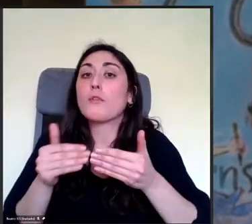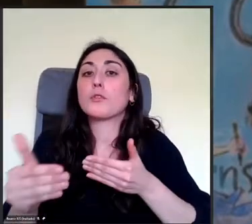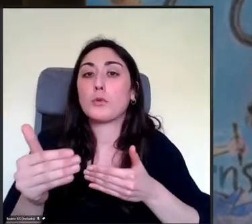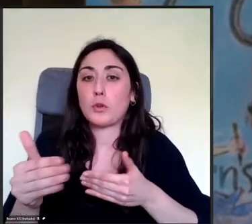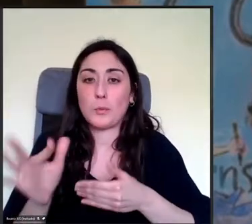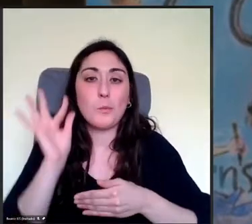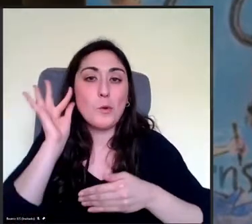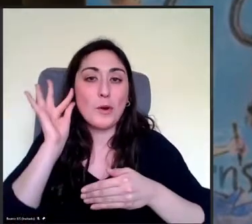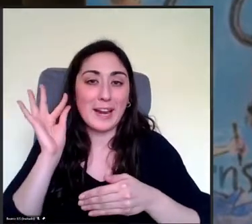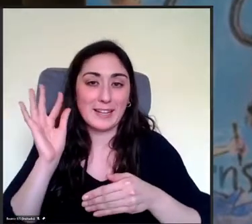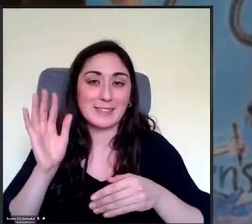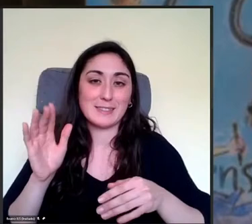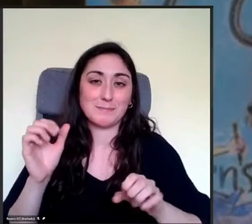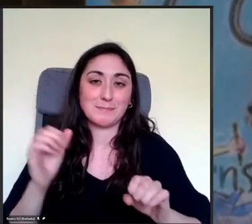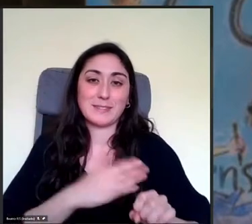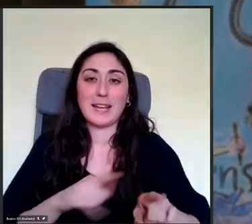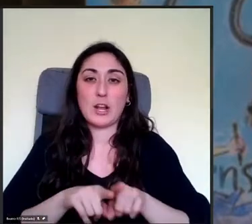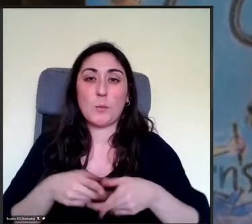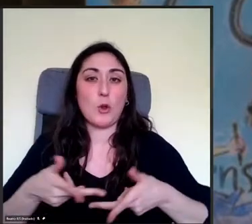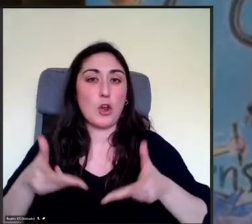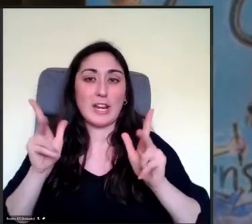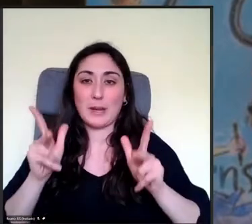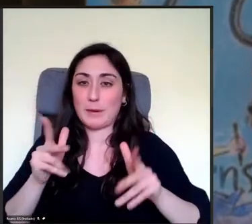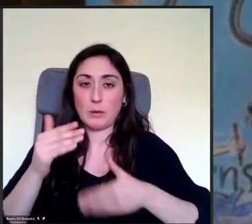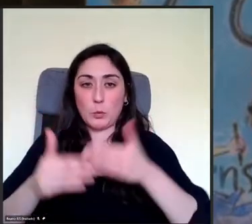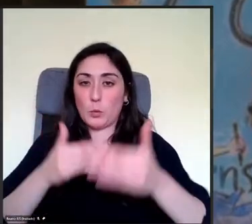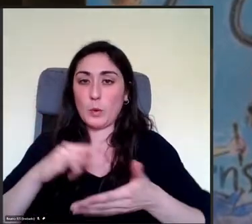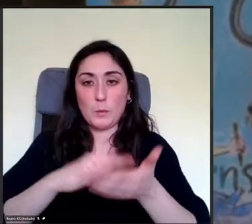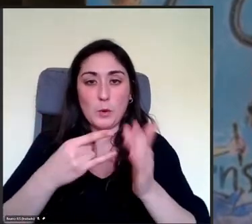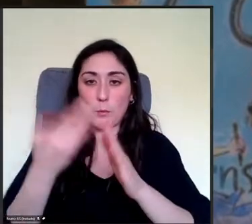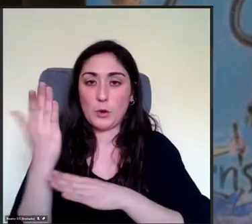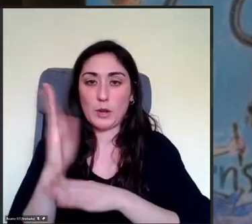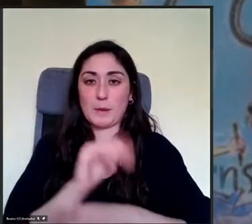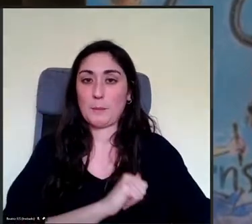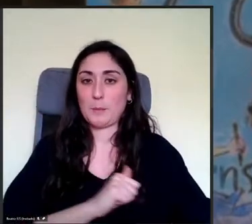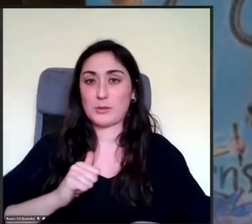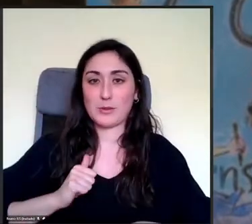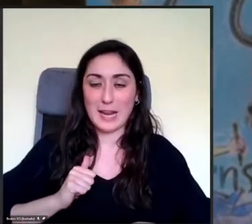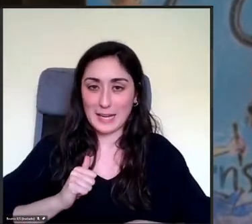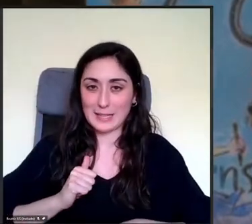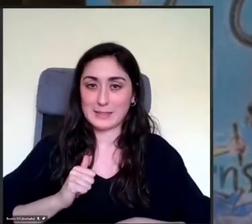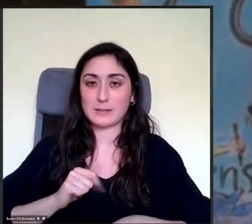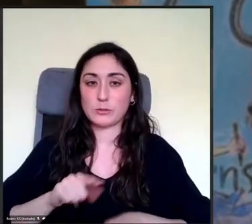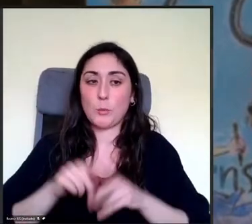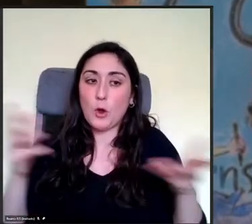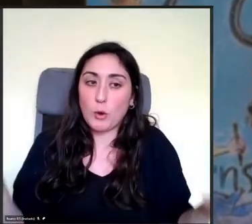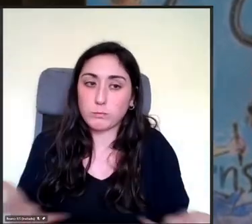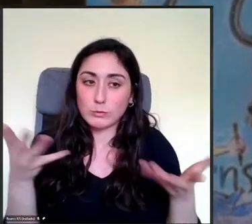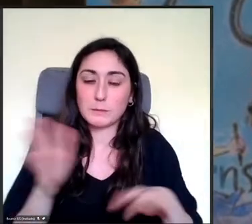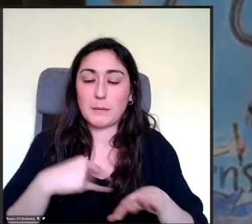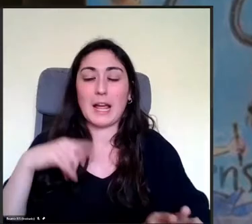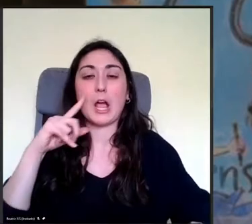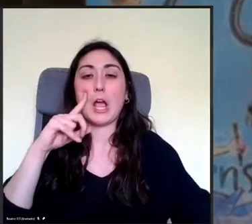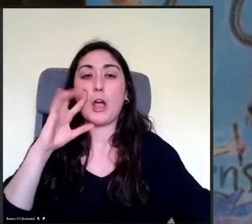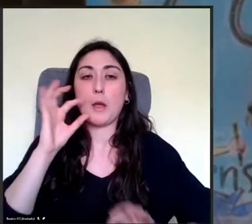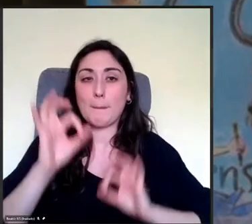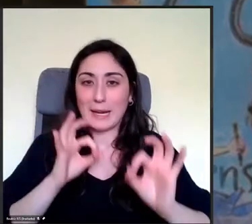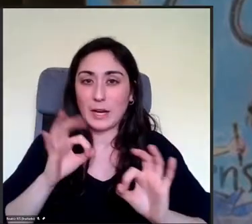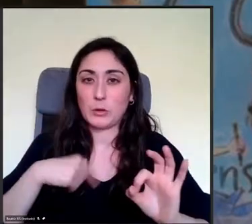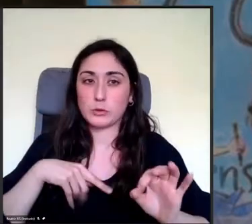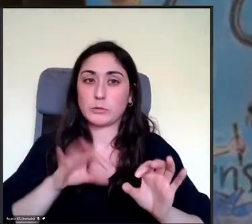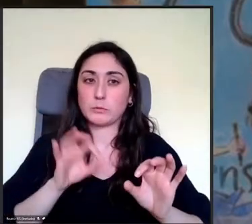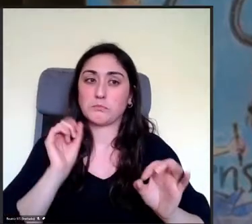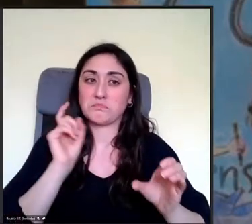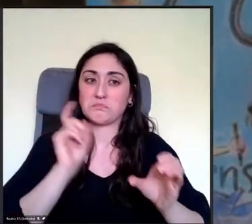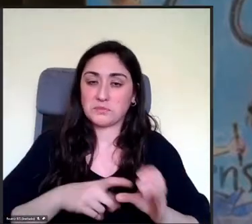que s'atreveixin a tirar endavant propostes arriscades. Aquests models d'empoderament es consoliden majoritàriament a